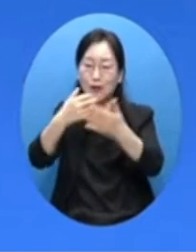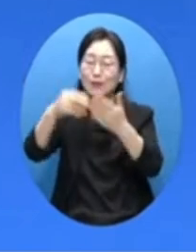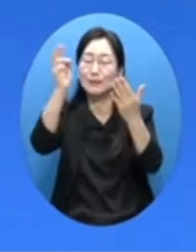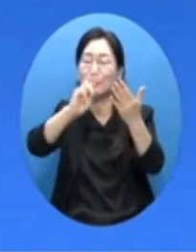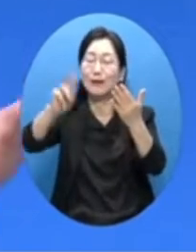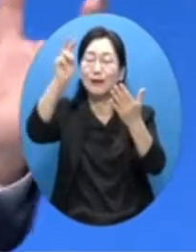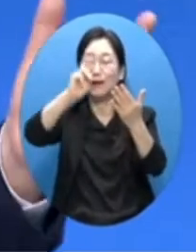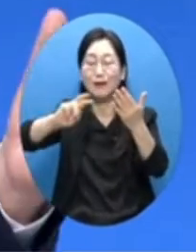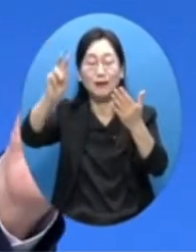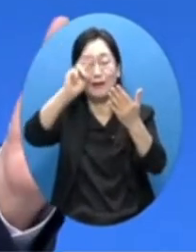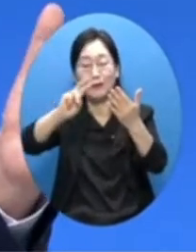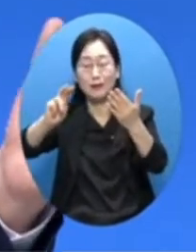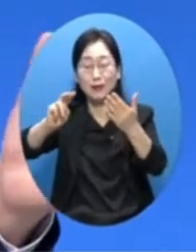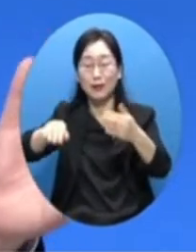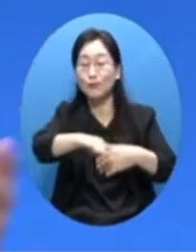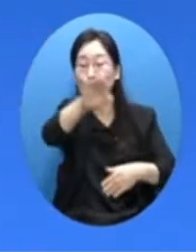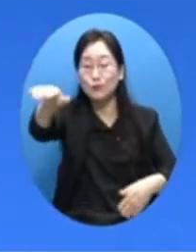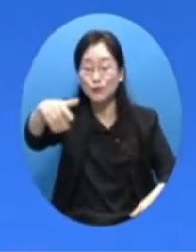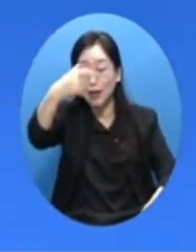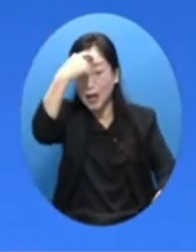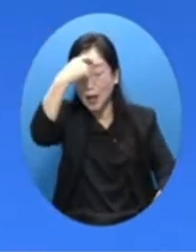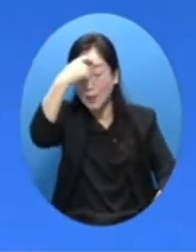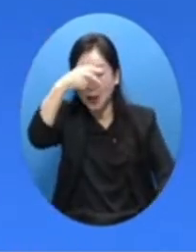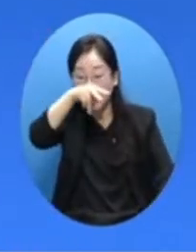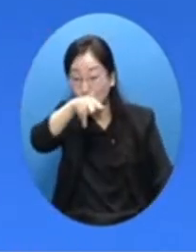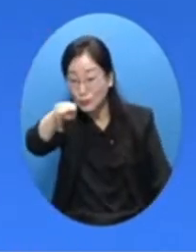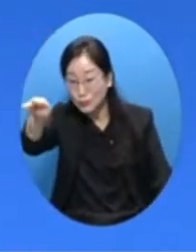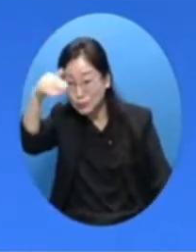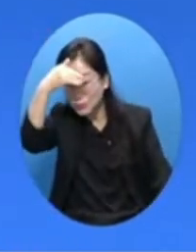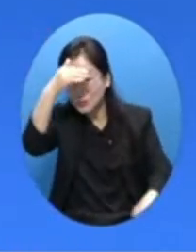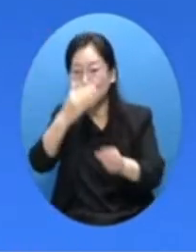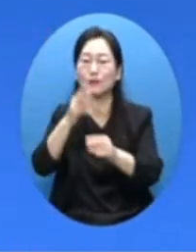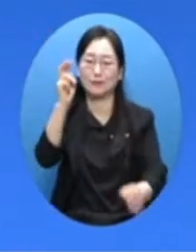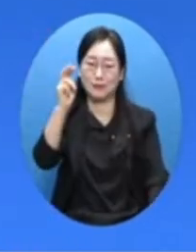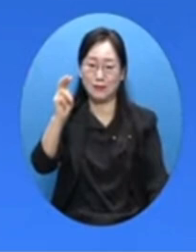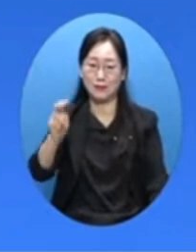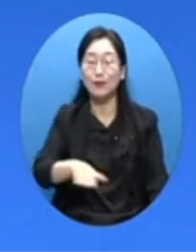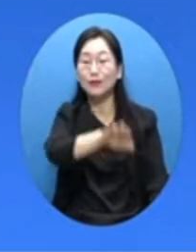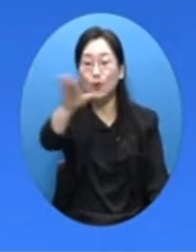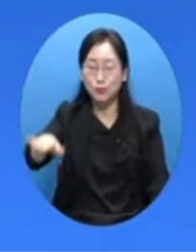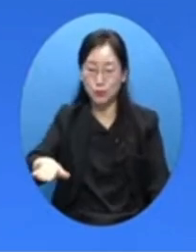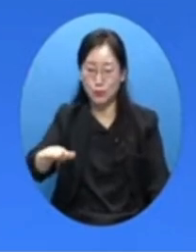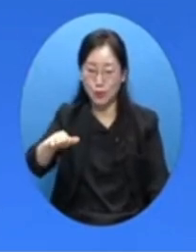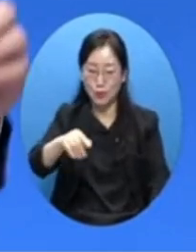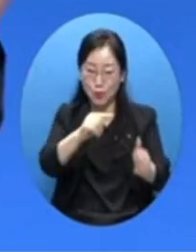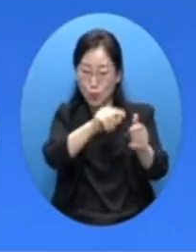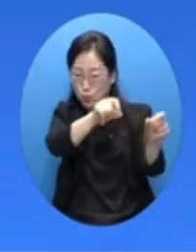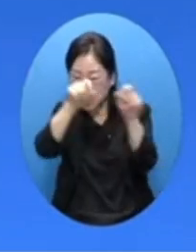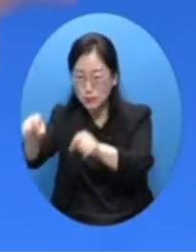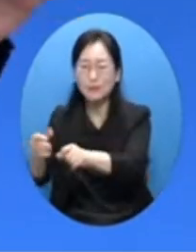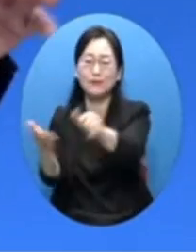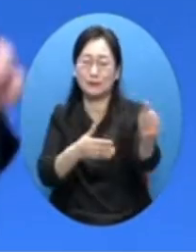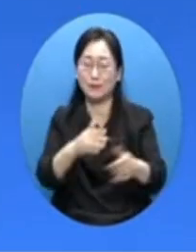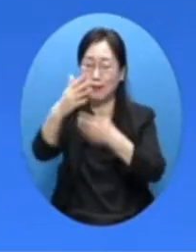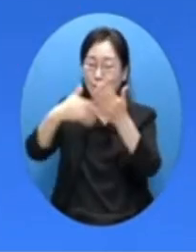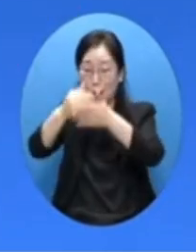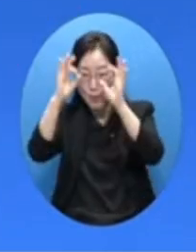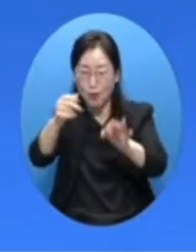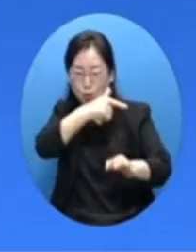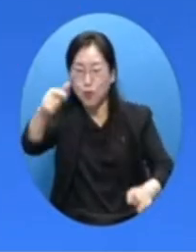서서 지금 우리 예배 본 모습을 내려다보고 있을 줄로 믿습니다. 여러분 그 같은 인생을 살기를 바랍니다. 하나님 보시기에 심히